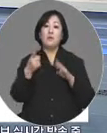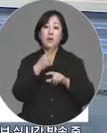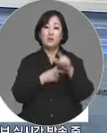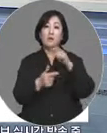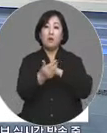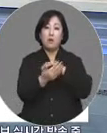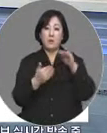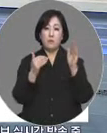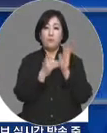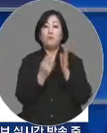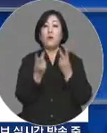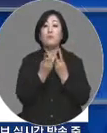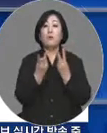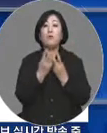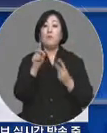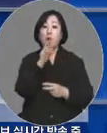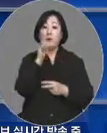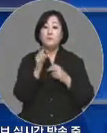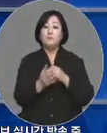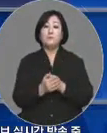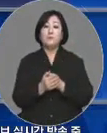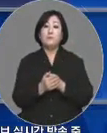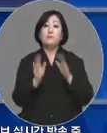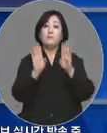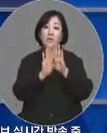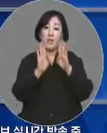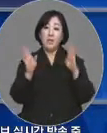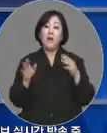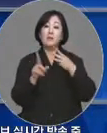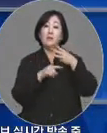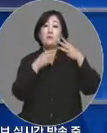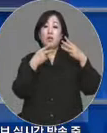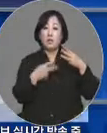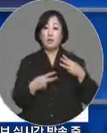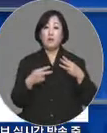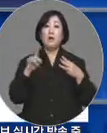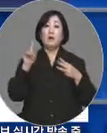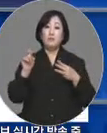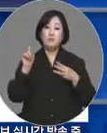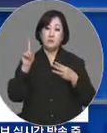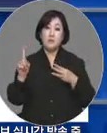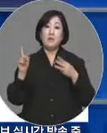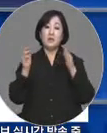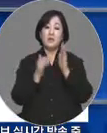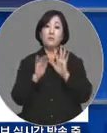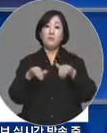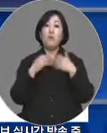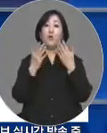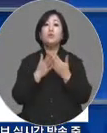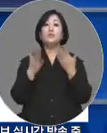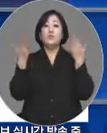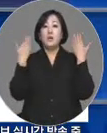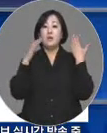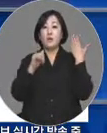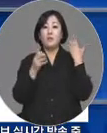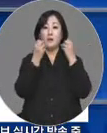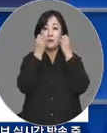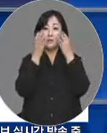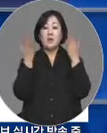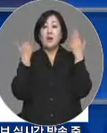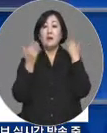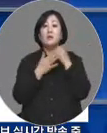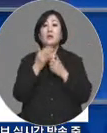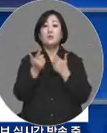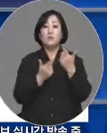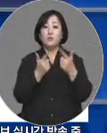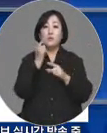다른 대책 있을까요? 네. 개학일인 3월 2일부터 11일까지는 모든 학교에서 새 학기 적응